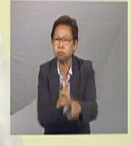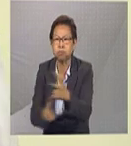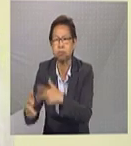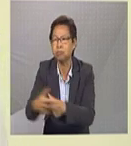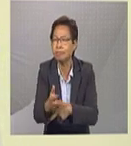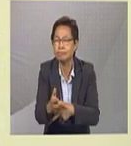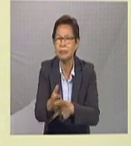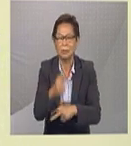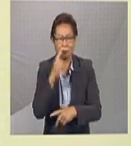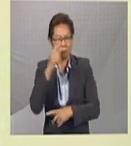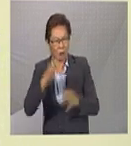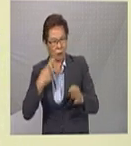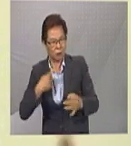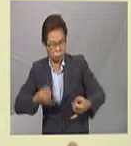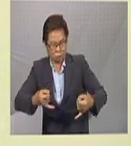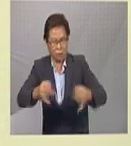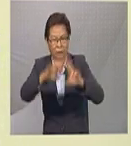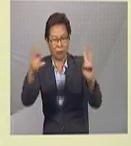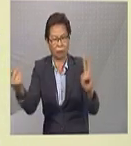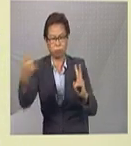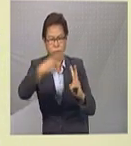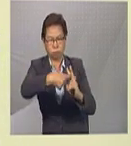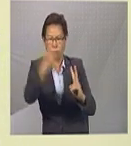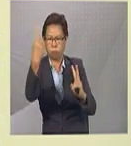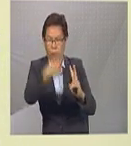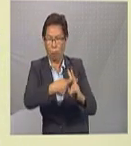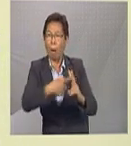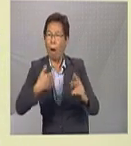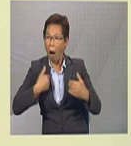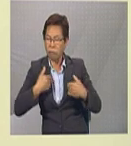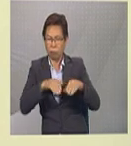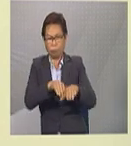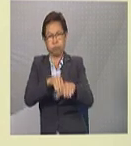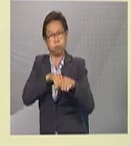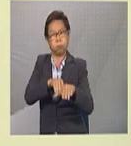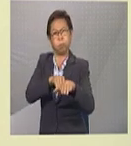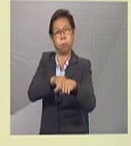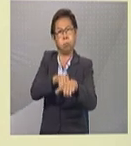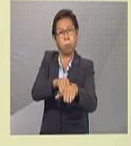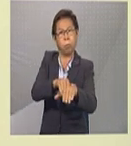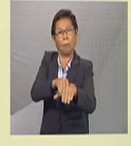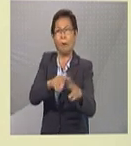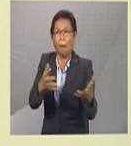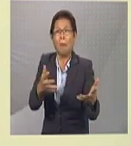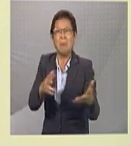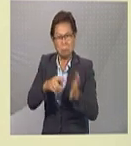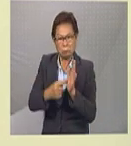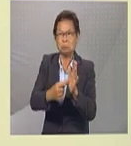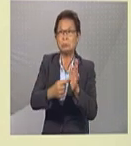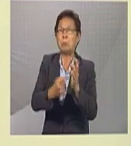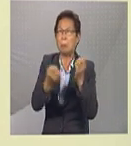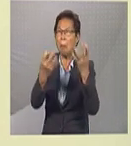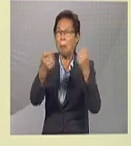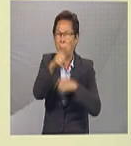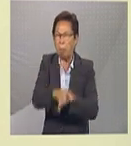di sekatan-sekatan jalan raya masih banyak kenderaan yang beratur panjang. Itu menunjukkan masih ramai yang keluar.